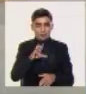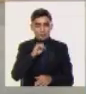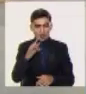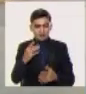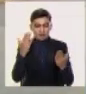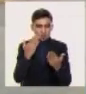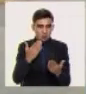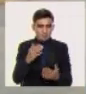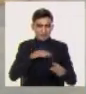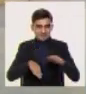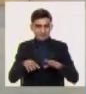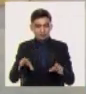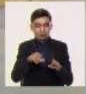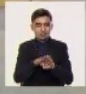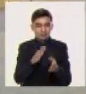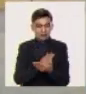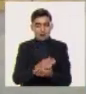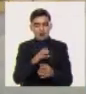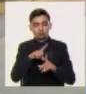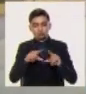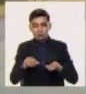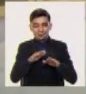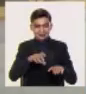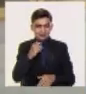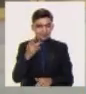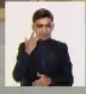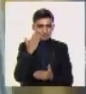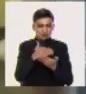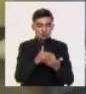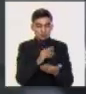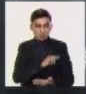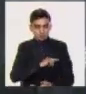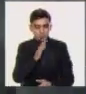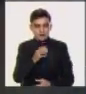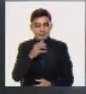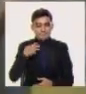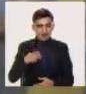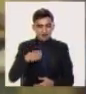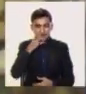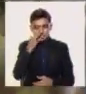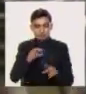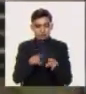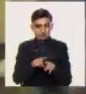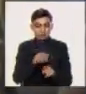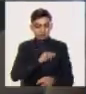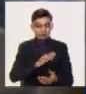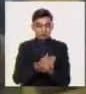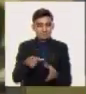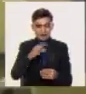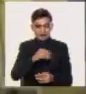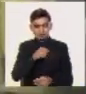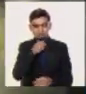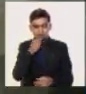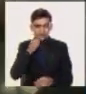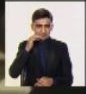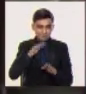кинотеатры и бассейны. При этом школы и детские сады будут работать в прежнем режиме, как и во Франции и Германии. Здесь ученики всех возрастов